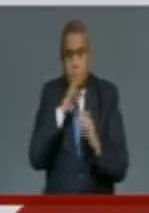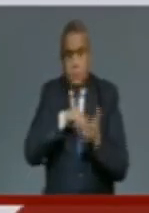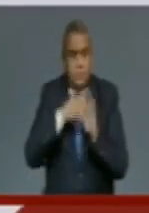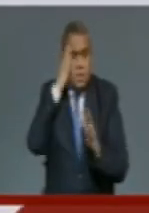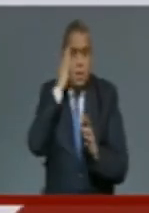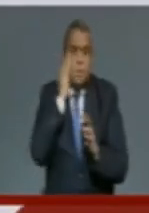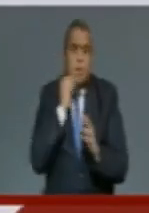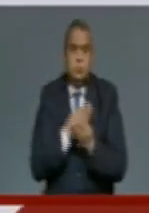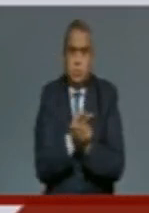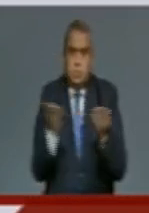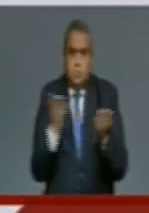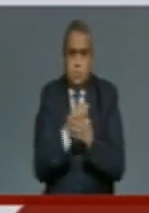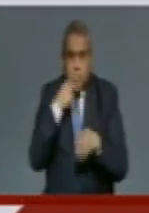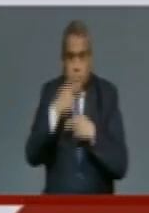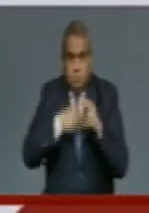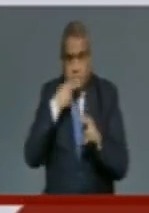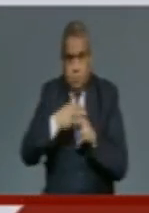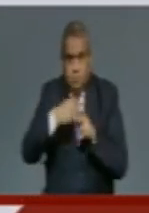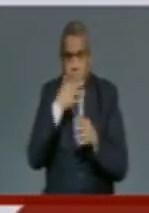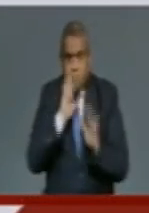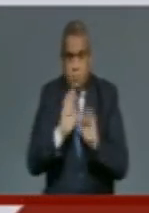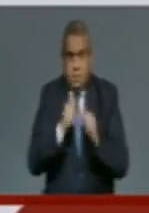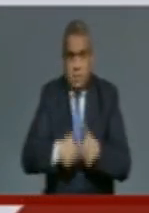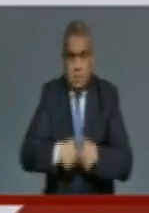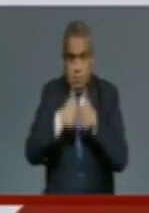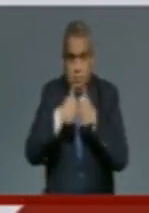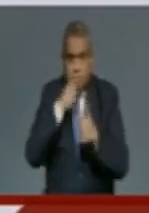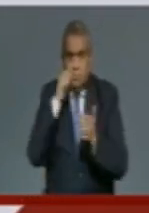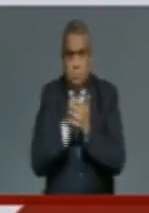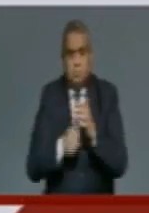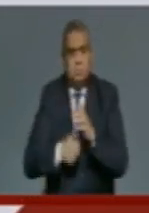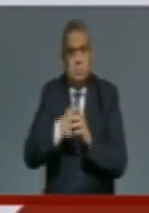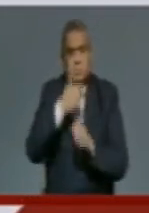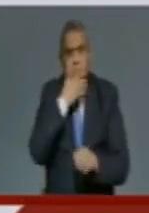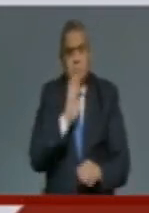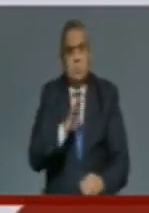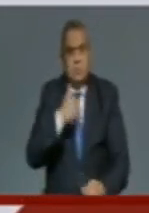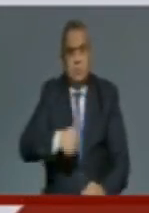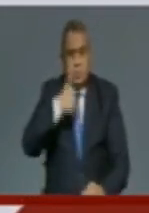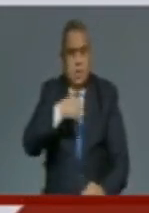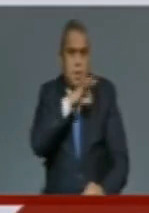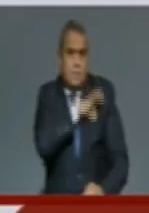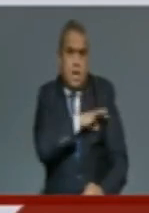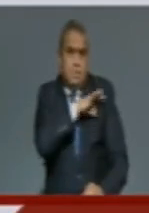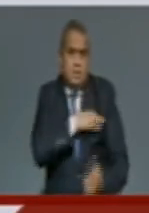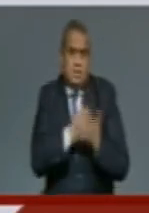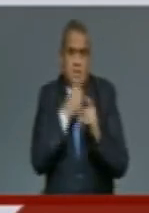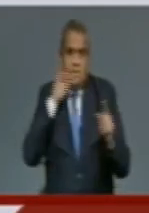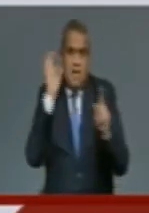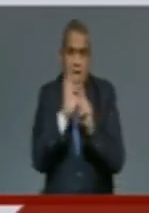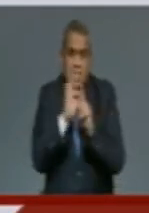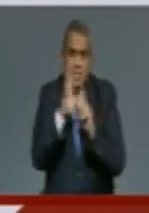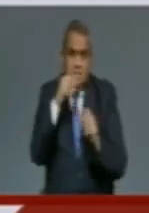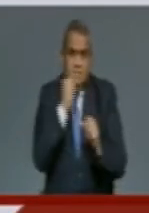إن لو استمرنا بهذا الشكل الأمور هتحقق الهدف اللي احنا من أجله عملنا